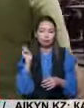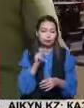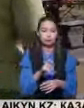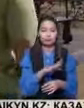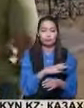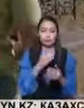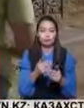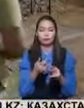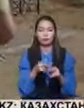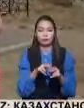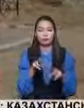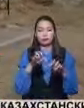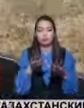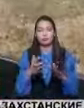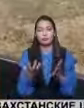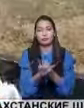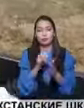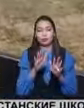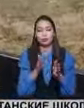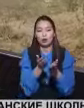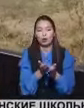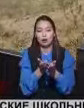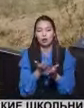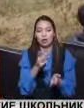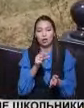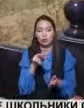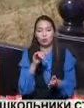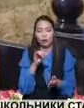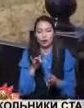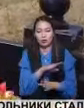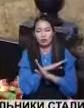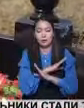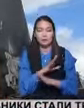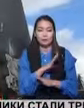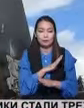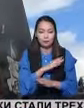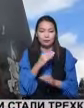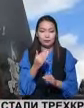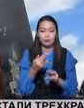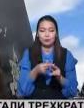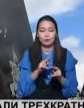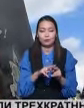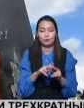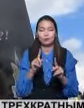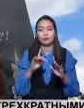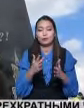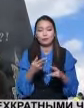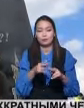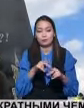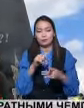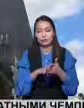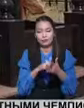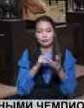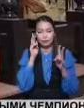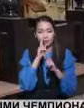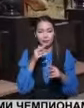возвращению заявил, на месте нашел только катер. Эдуард исчез. Поиски ничего не дали. Через день всплыло тело мужчины. Убитые